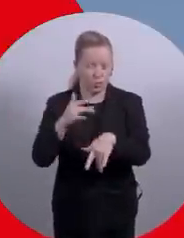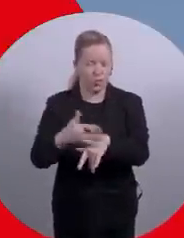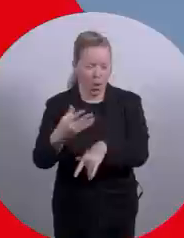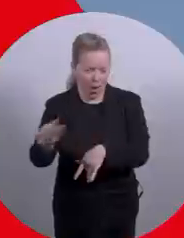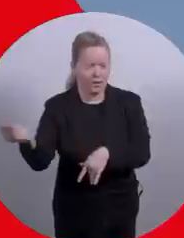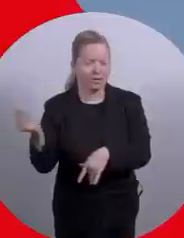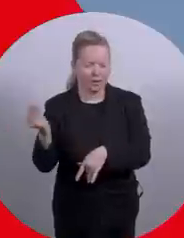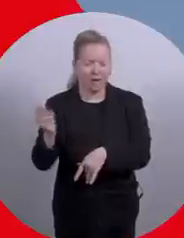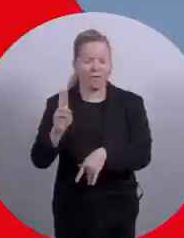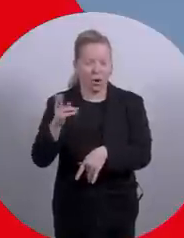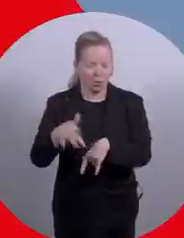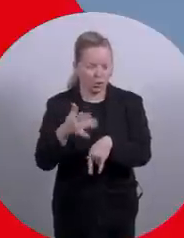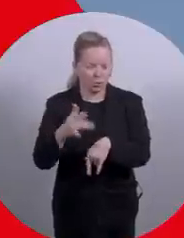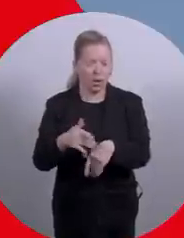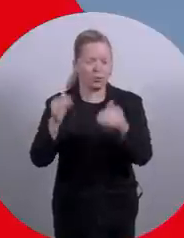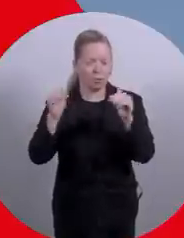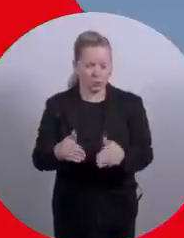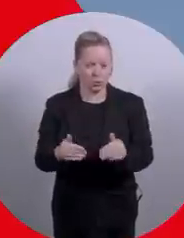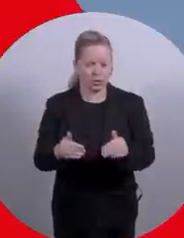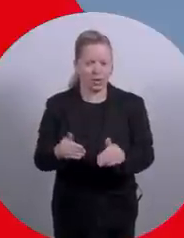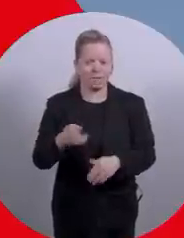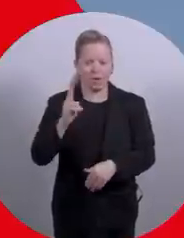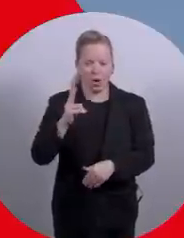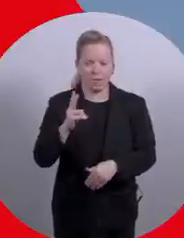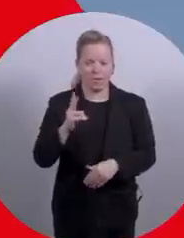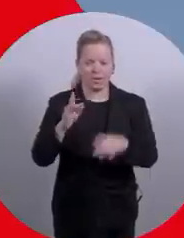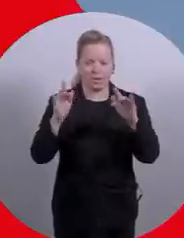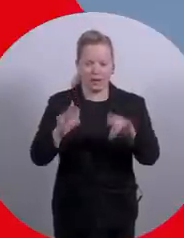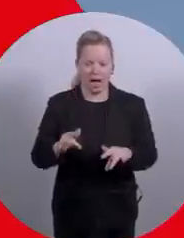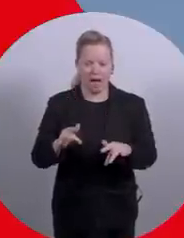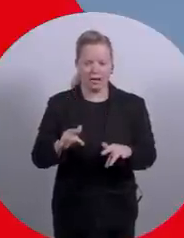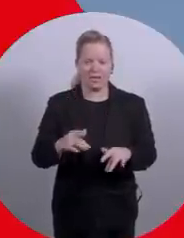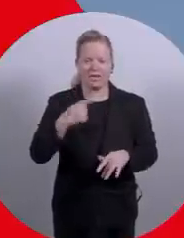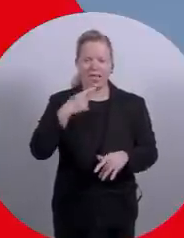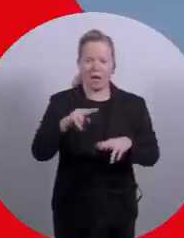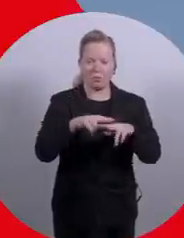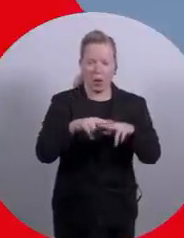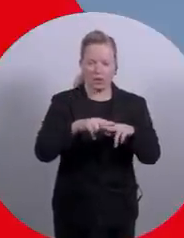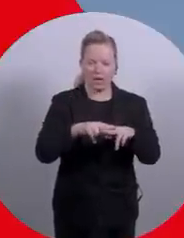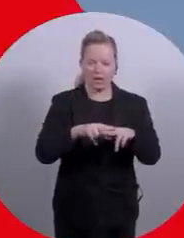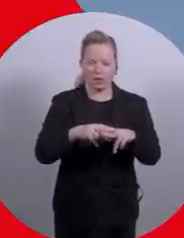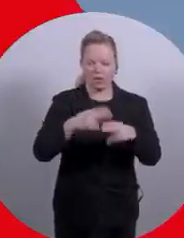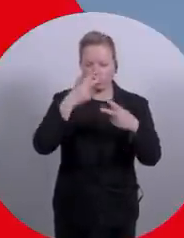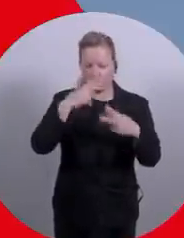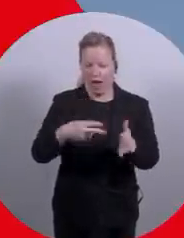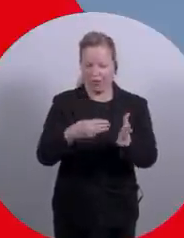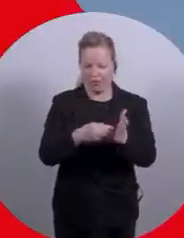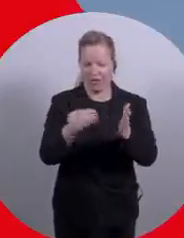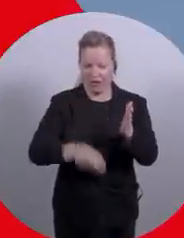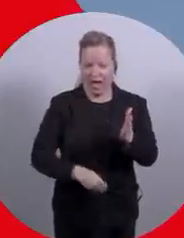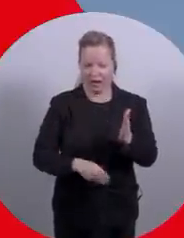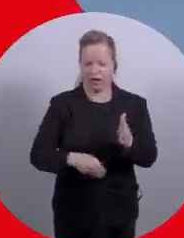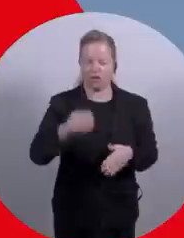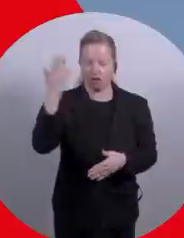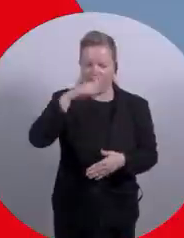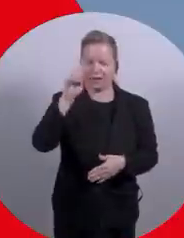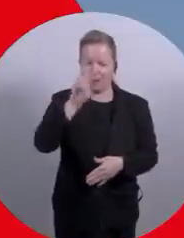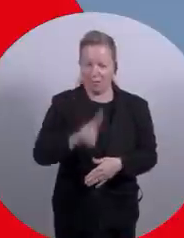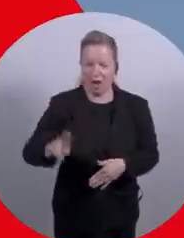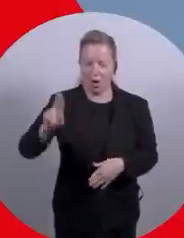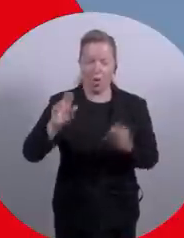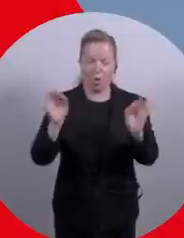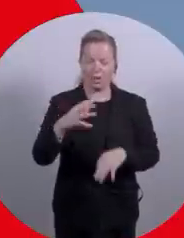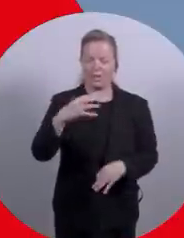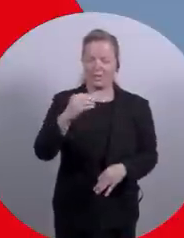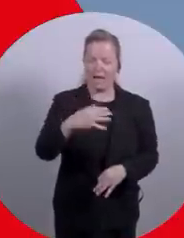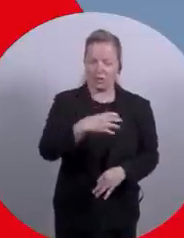werden sie spüren müssen bei der schandvertrag von St Pölten den schwarzen blau abgeschlossen hat der Vertrag ist Salzburg